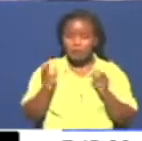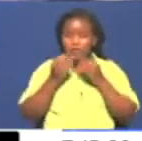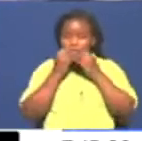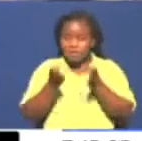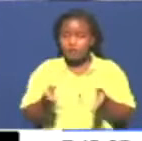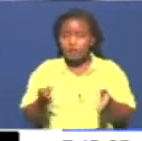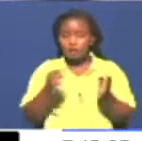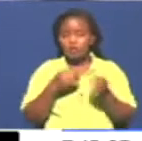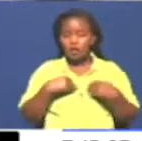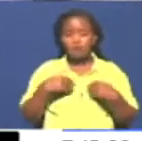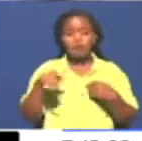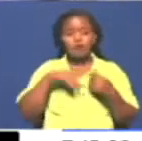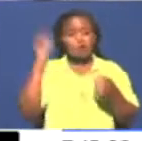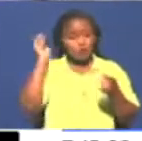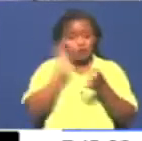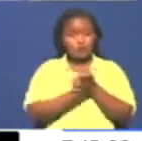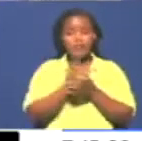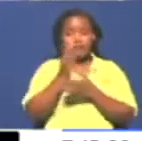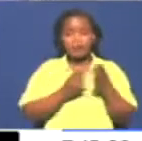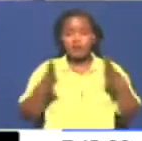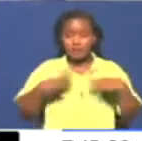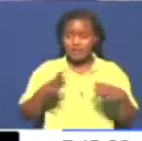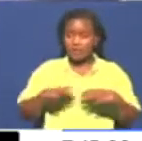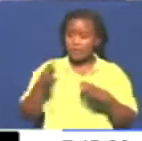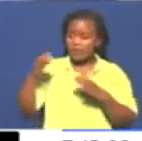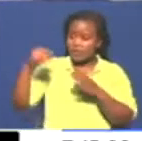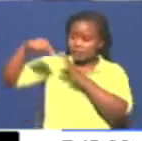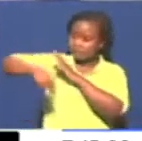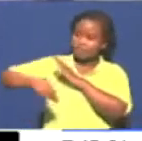are people who are still trapped inside this rubble and we'll ensure